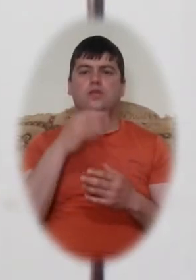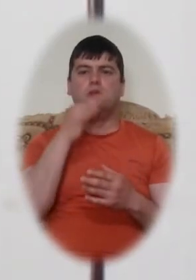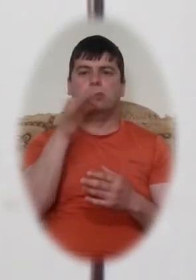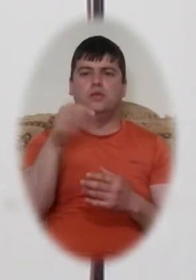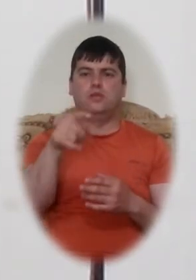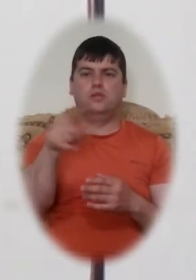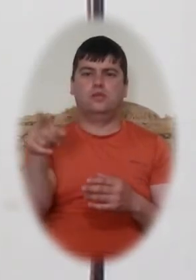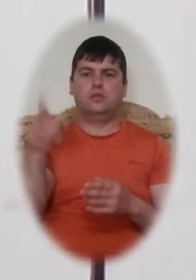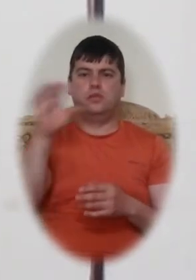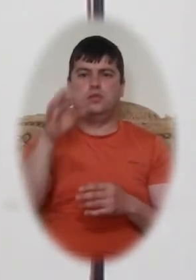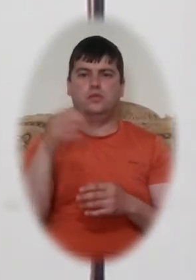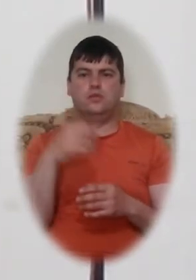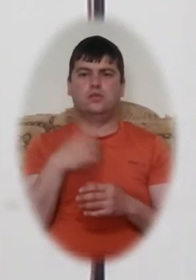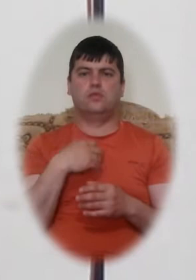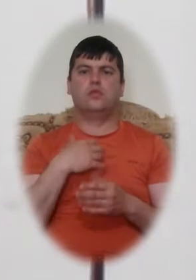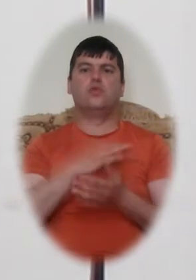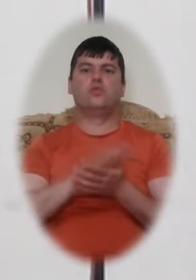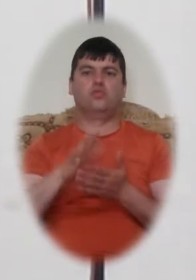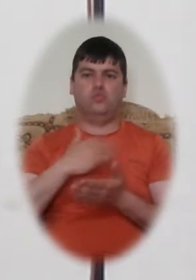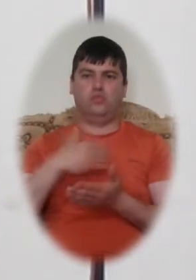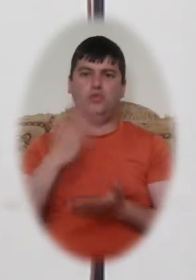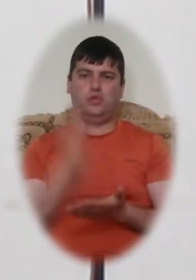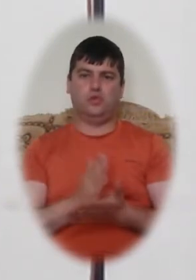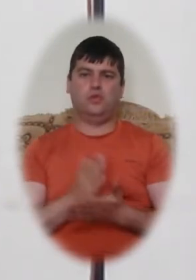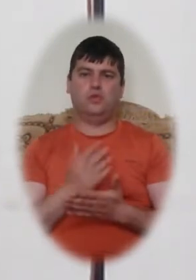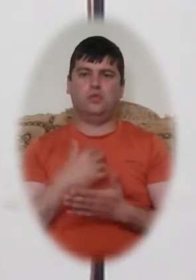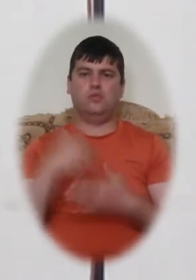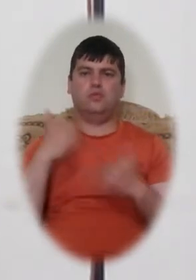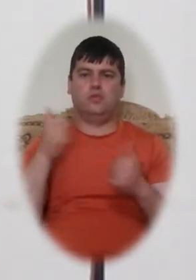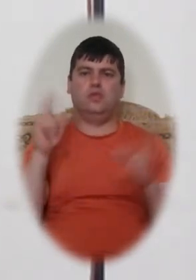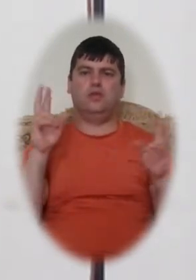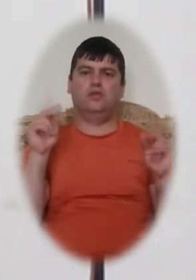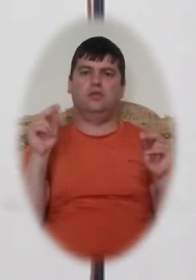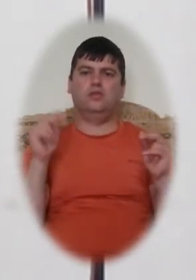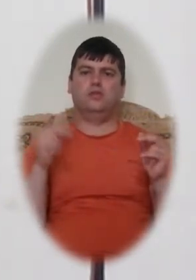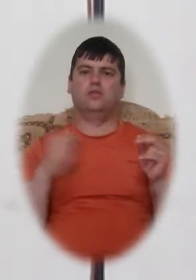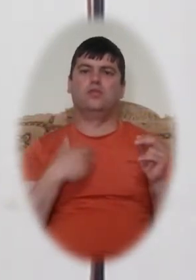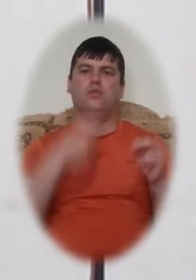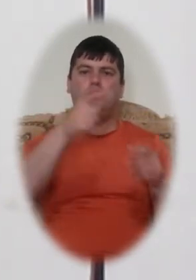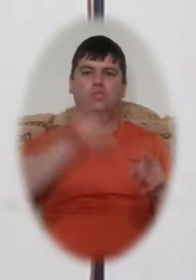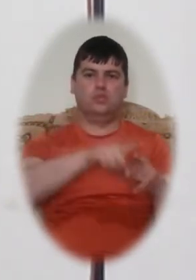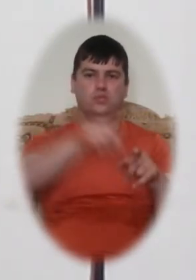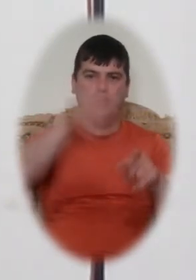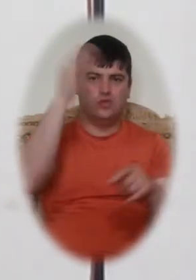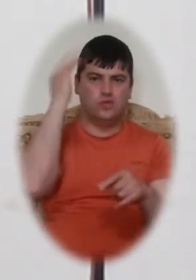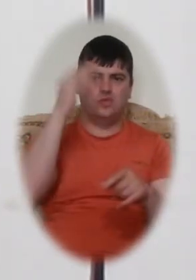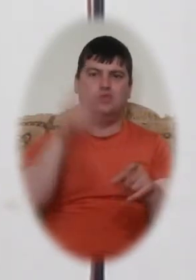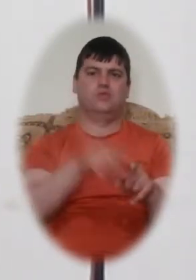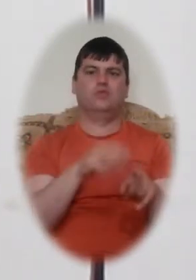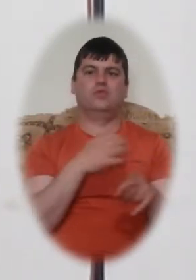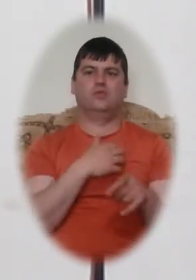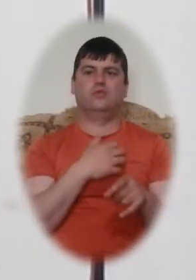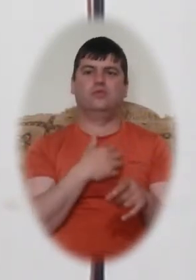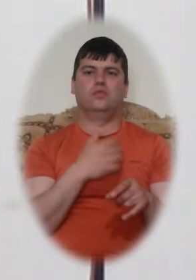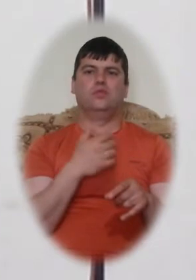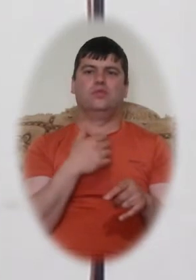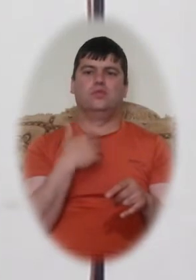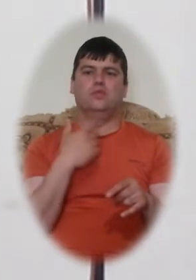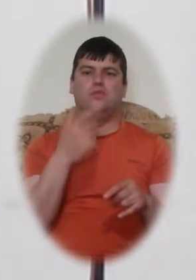անըն ձերս համար, մեք էց սուվոքին ունենք, մենք լավ եք, մենք երջանի կենք, բայտ ուզմ եք, որ դուքեր ոնենակ, ա